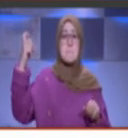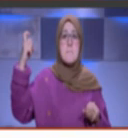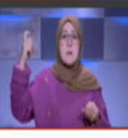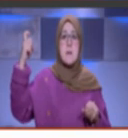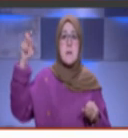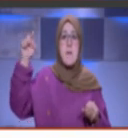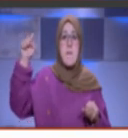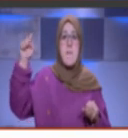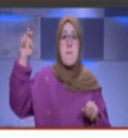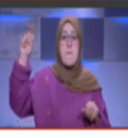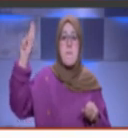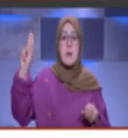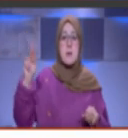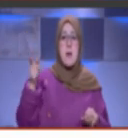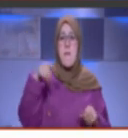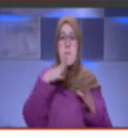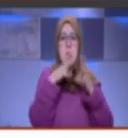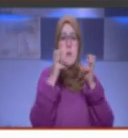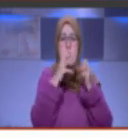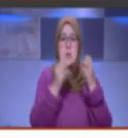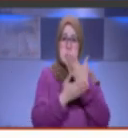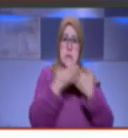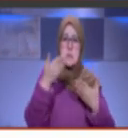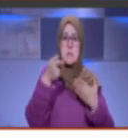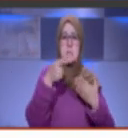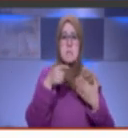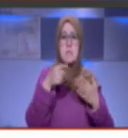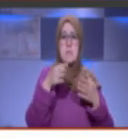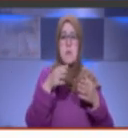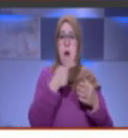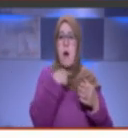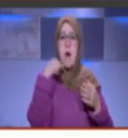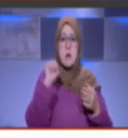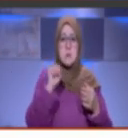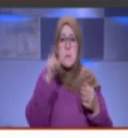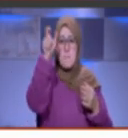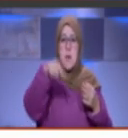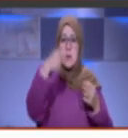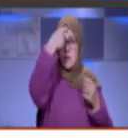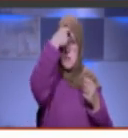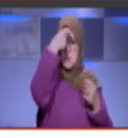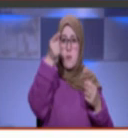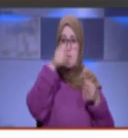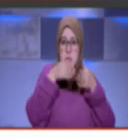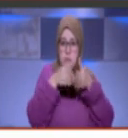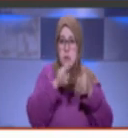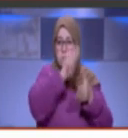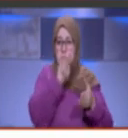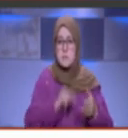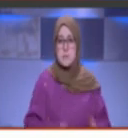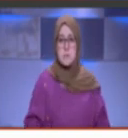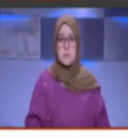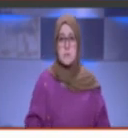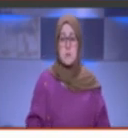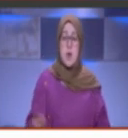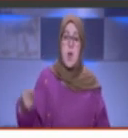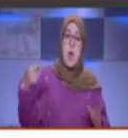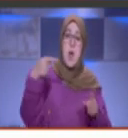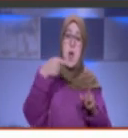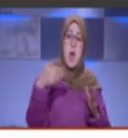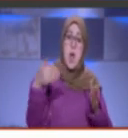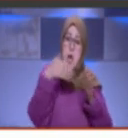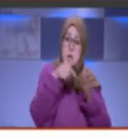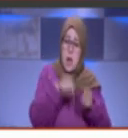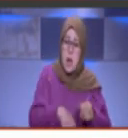جديدة مرتبطة بحالات الإصابة على متن شارل ديغول؟ حتى الآن المعلوم لدينا هو